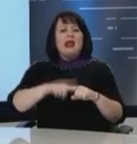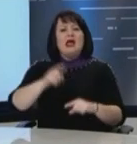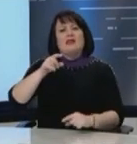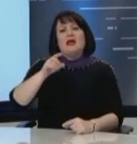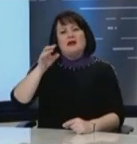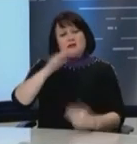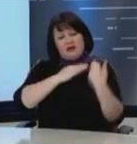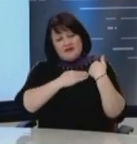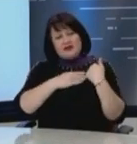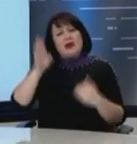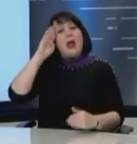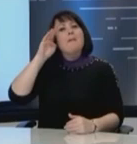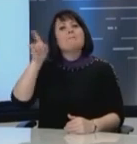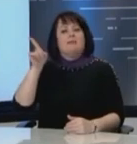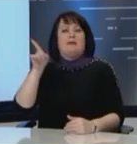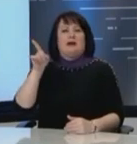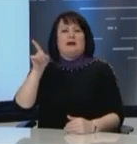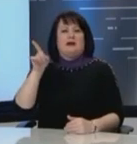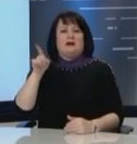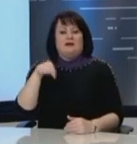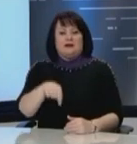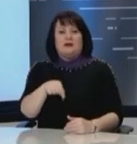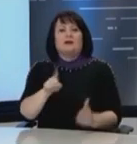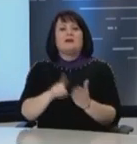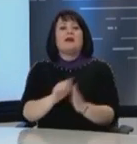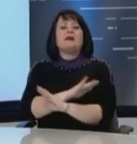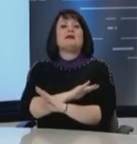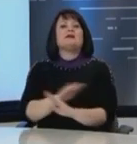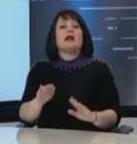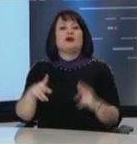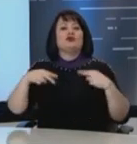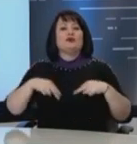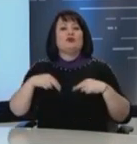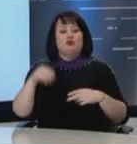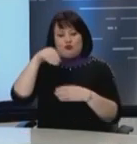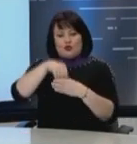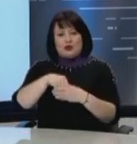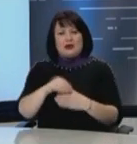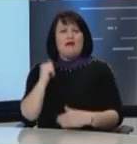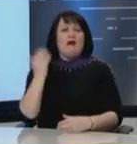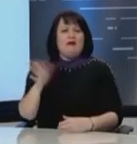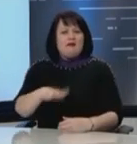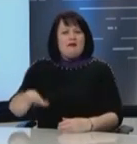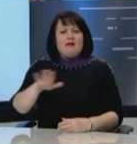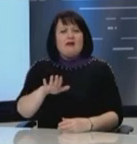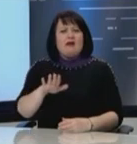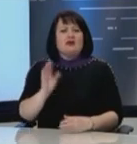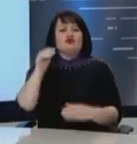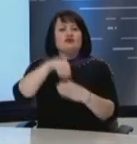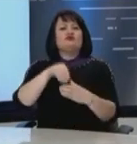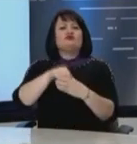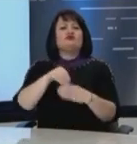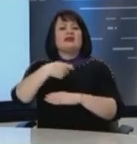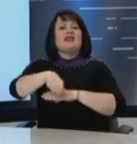υπηρεσιών. Άμεσα θα πρέπει να σταματήσει κάθε εμπλοκή υπουργών και εξωθεσμικών παραγόντων στο έργο της